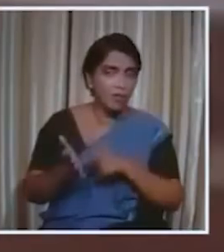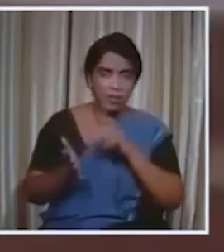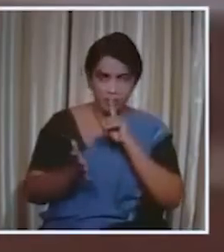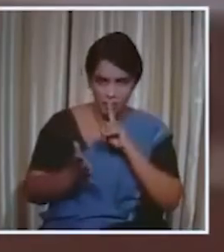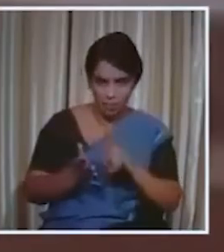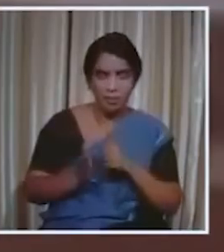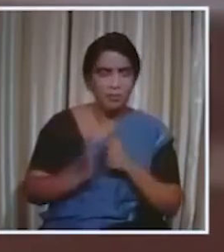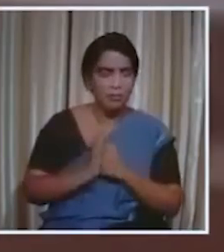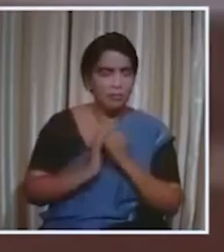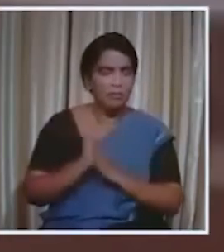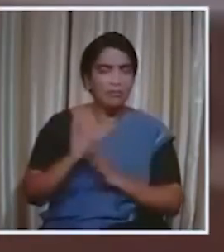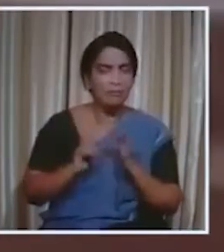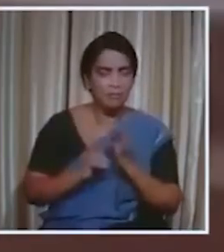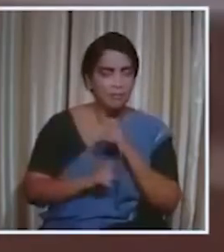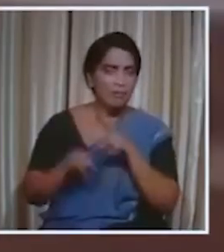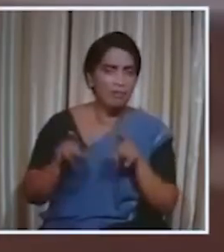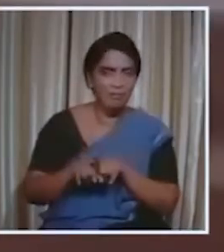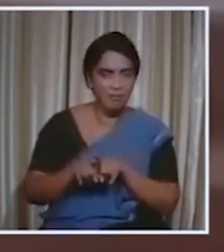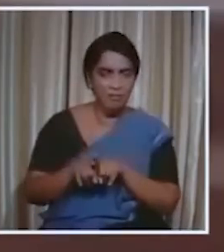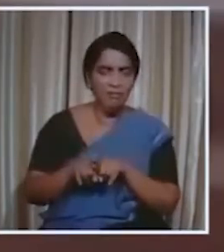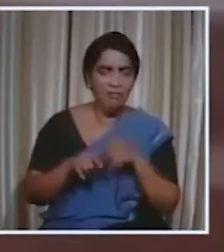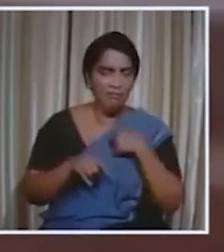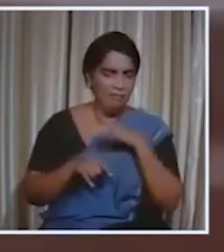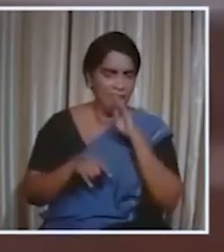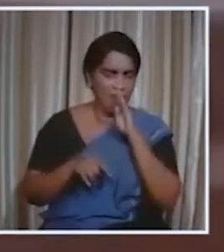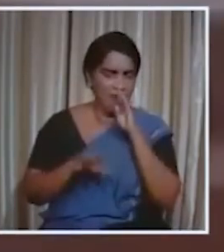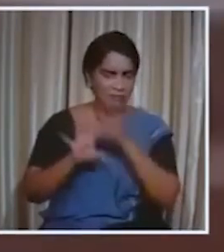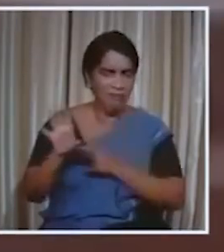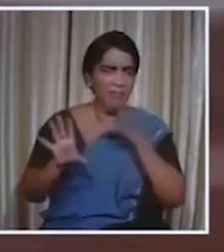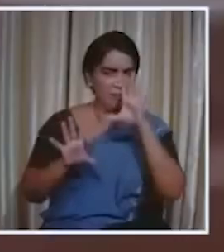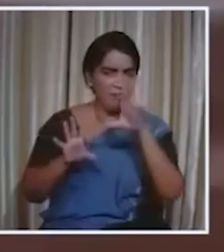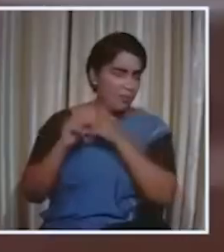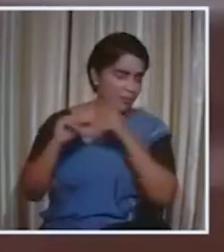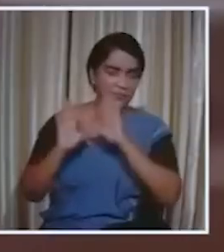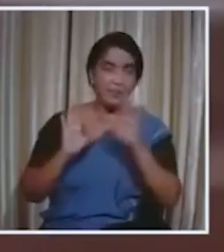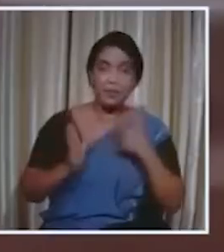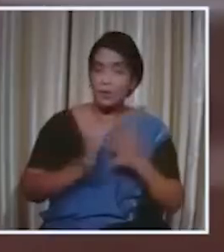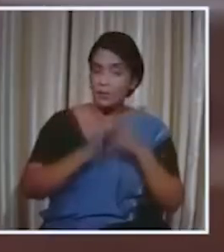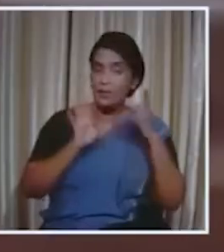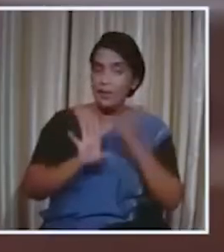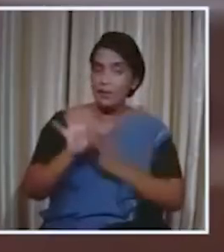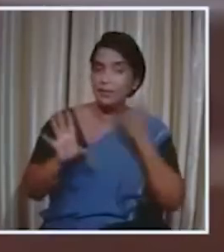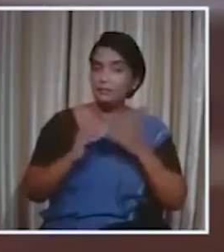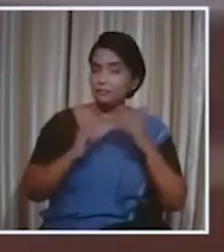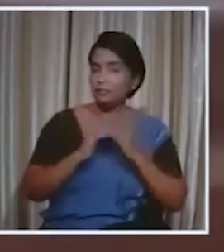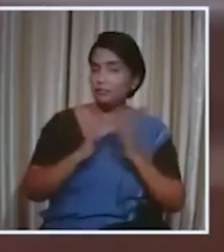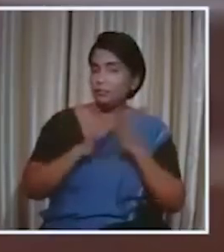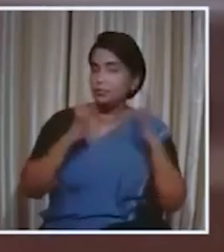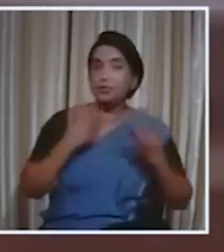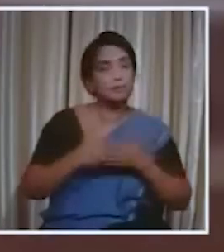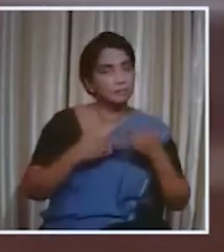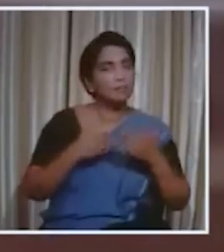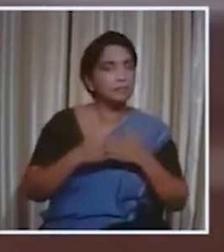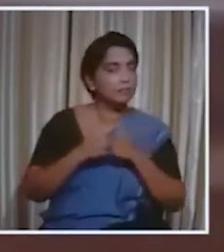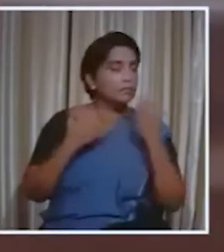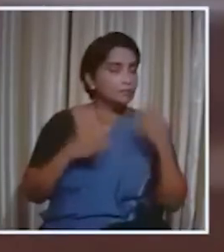ගරු මන්ත්‍රීතුමනි. ඒ නිසා අපි 2000 ඒ අවුරුදු 5ටම වඩා වැඩි නිවාස ප්‍රමාණයක් ඉදිකිරීම